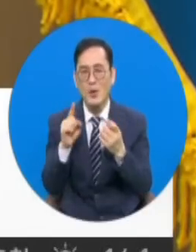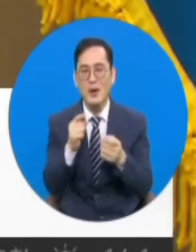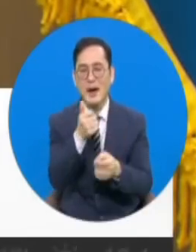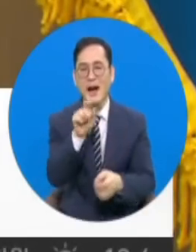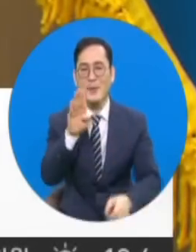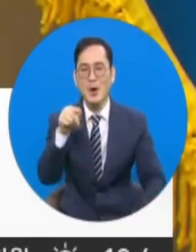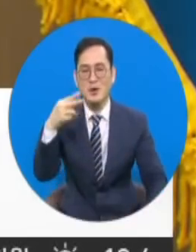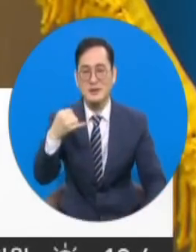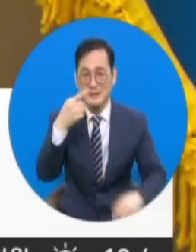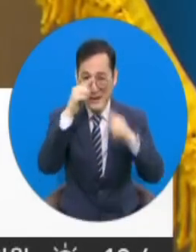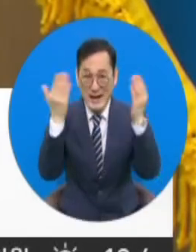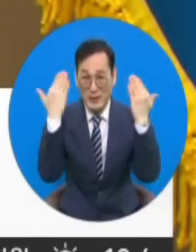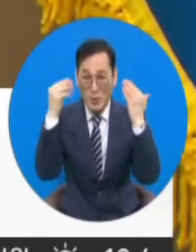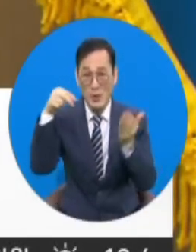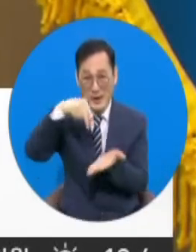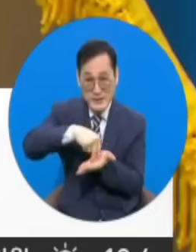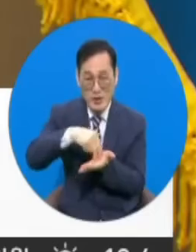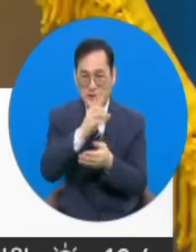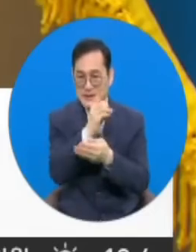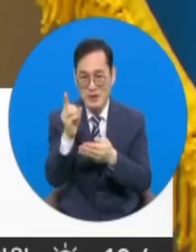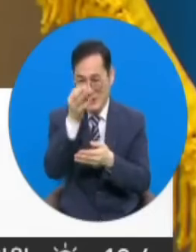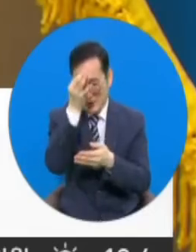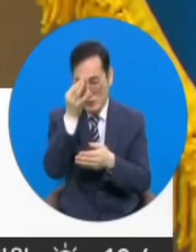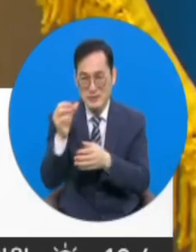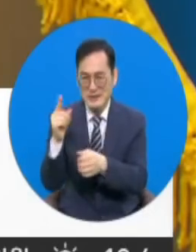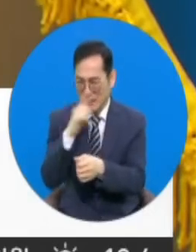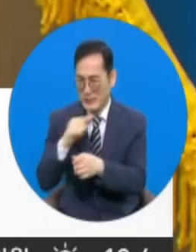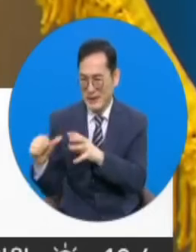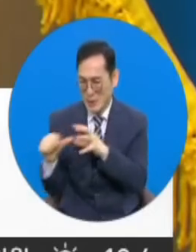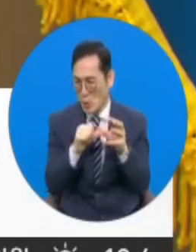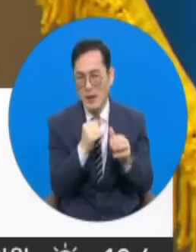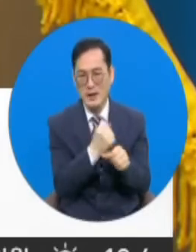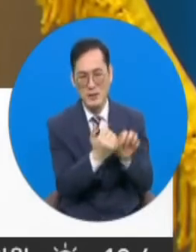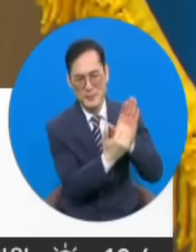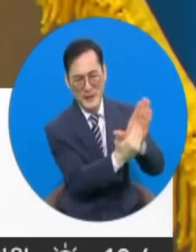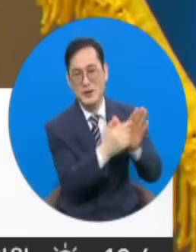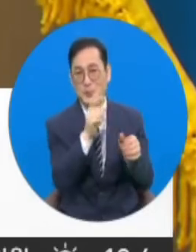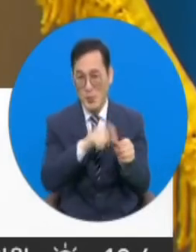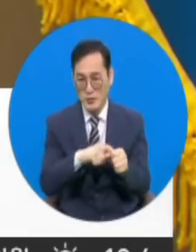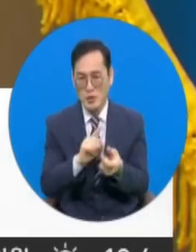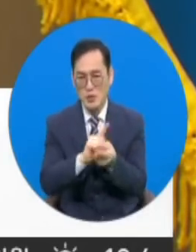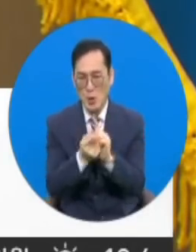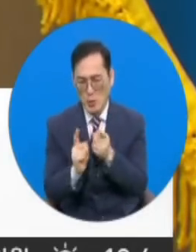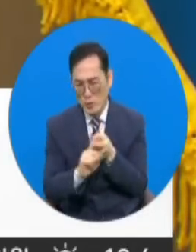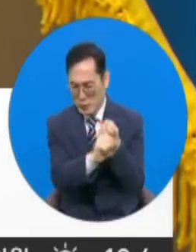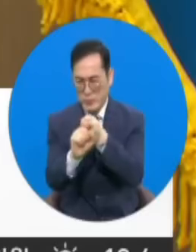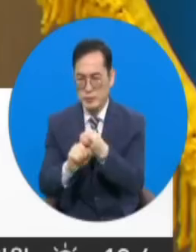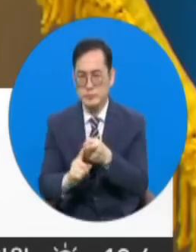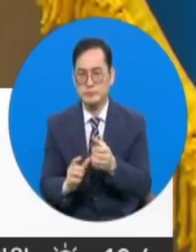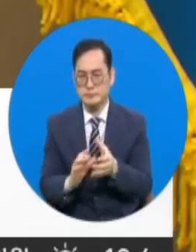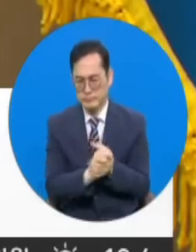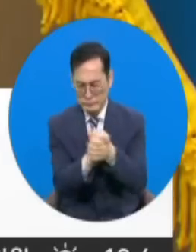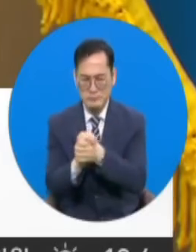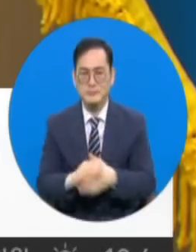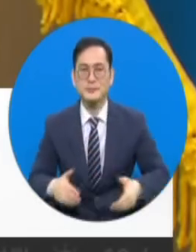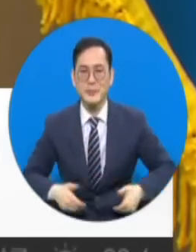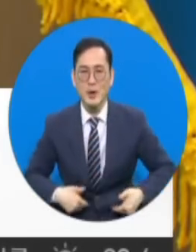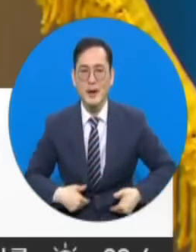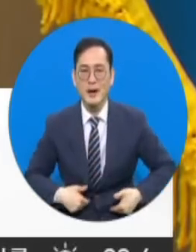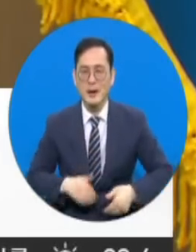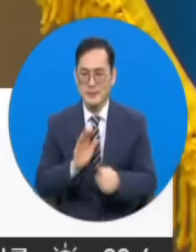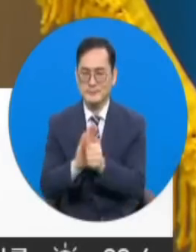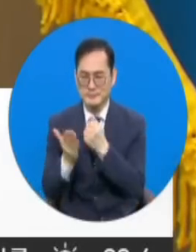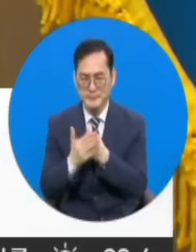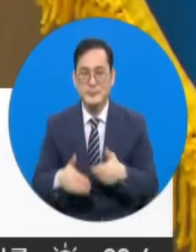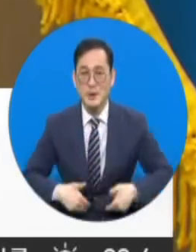침해하는 디지털 기술의 악용을 막기 위한 세계 자유시민의 연대와 협력 필요성을 강조했습니다